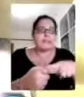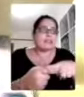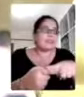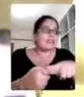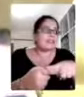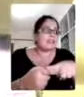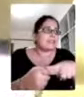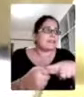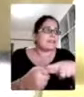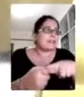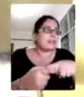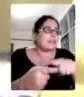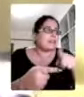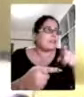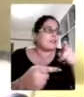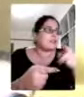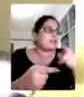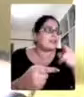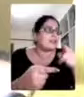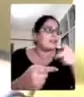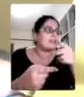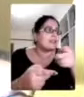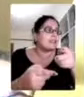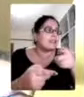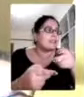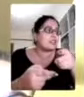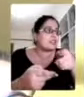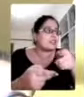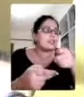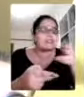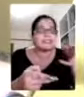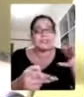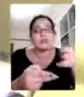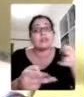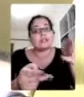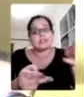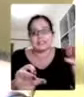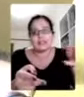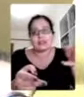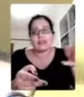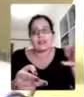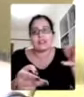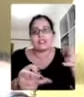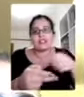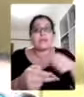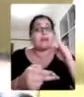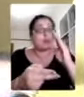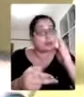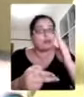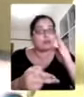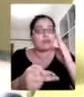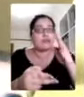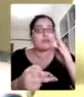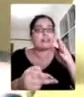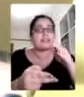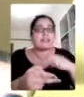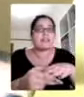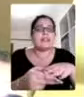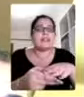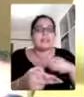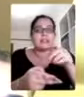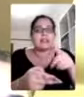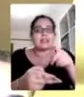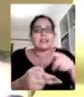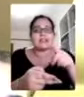Ama bana nasıl diyeyim, şu anda Nisan'ın başındayız. Nisan'ın ortasından sonra ancak diyeyim, ama çok uzun ve çok